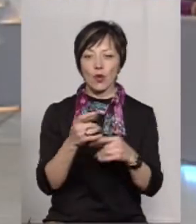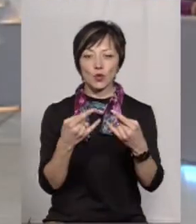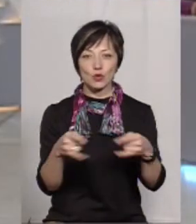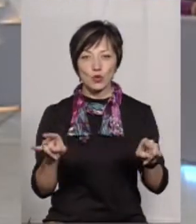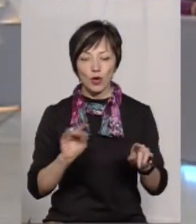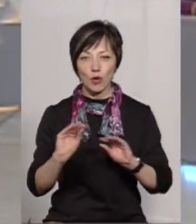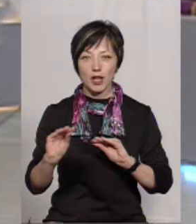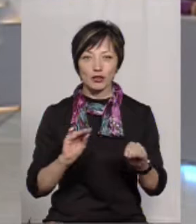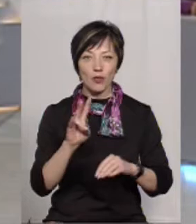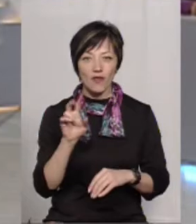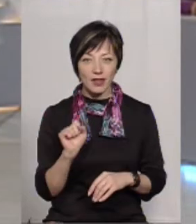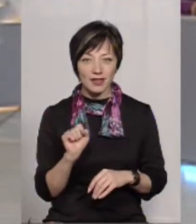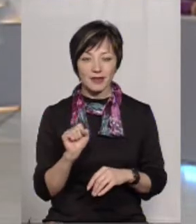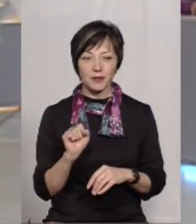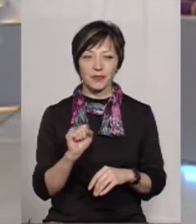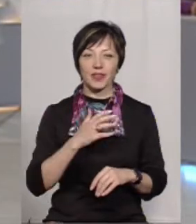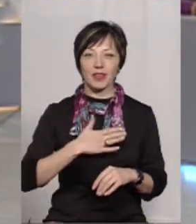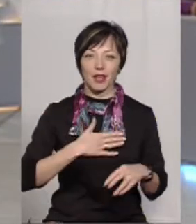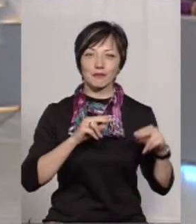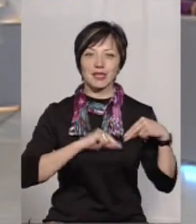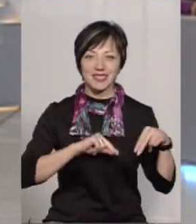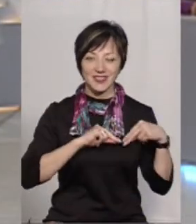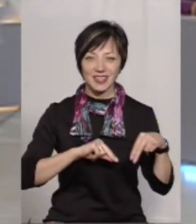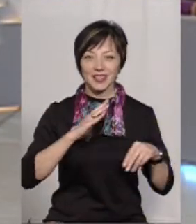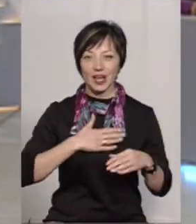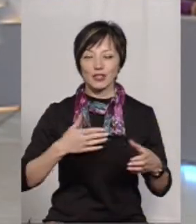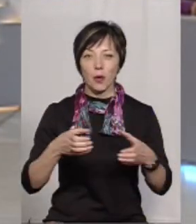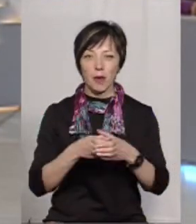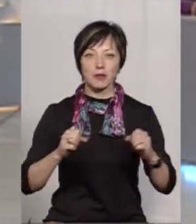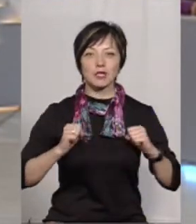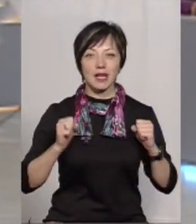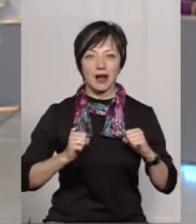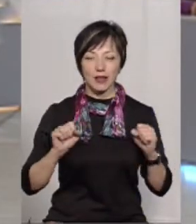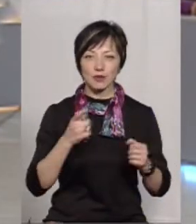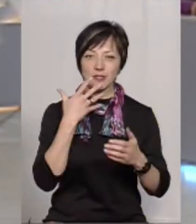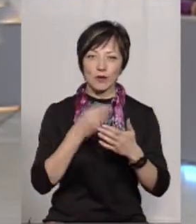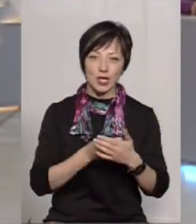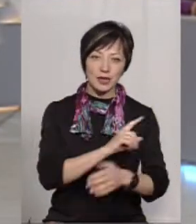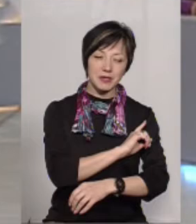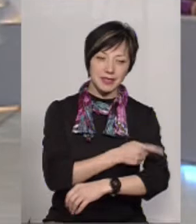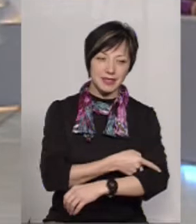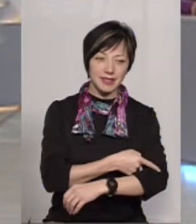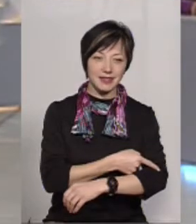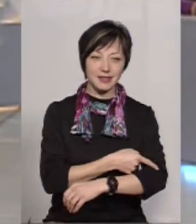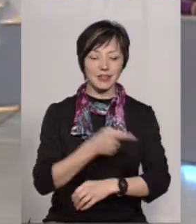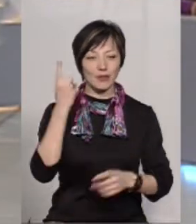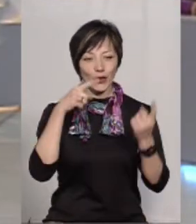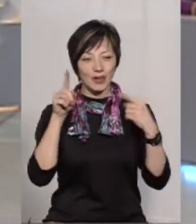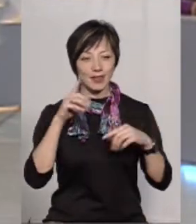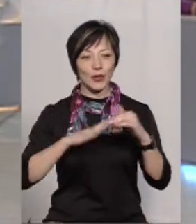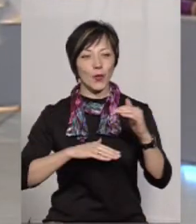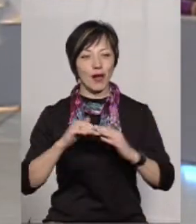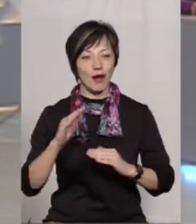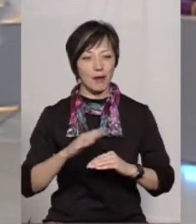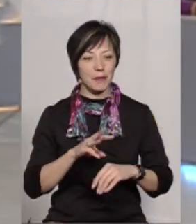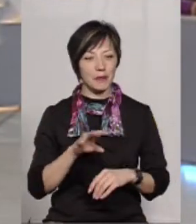фотозона облаштована. Наші працівники, наша команда постаралися, що своїми творили